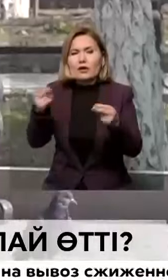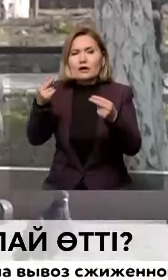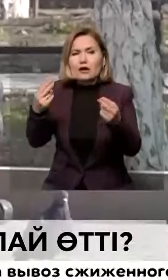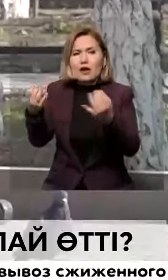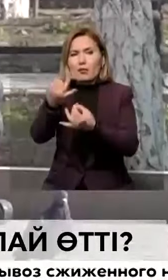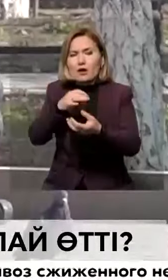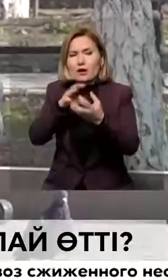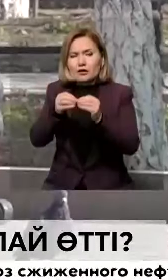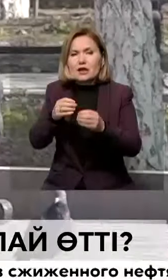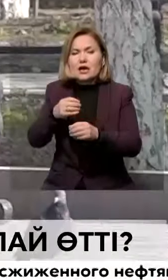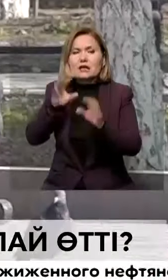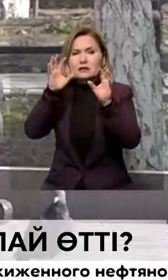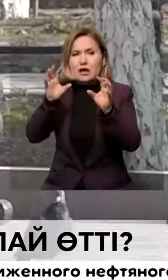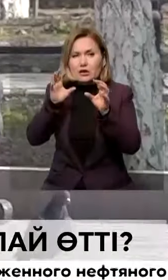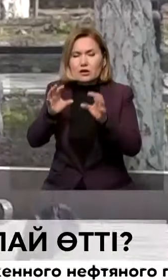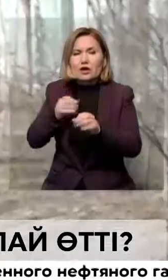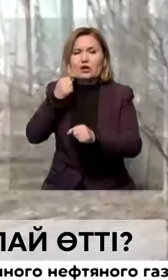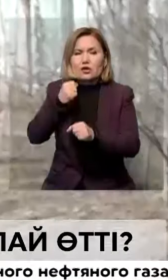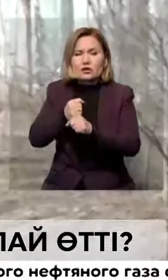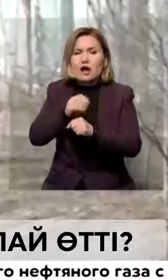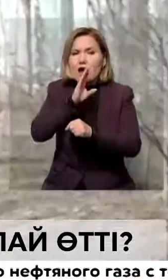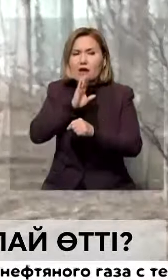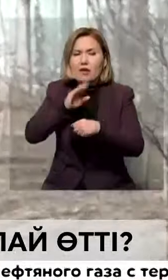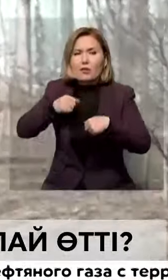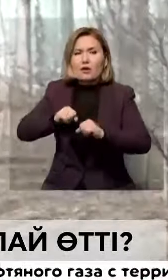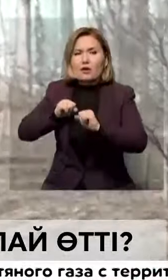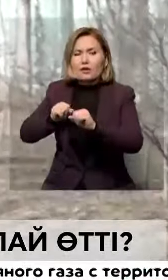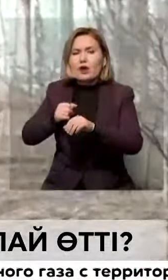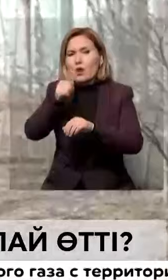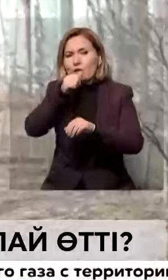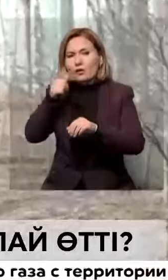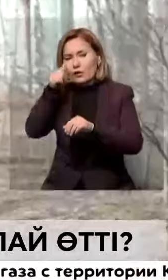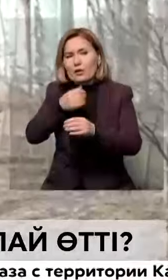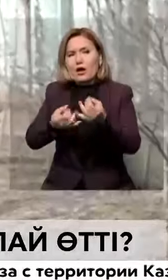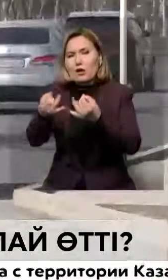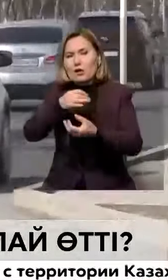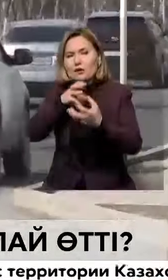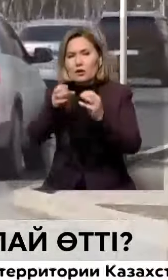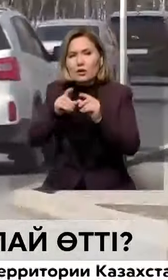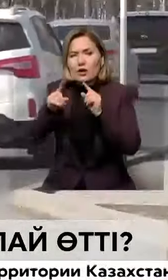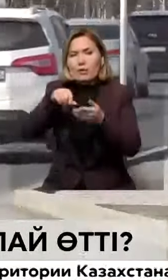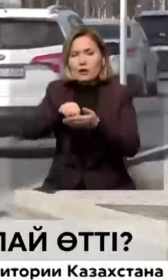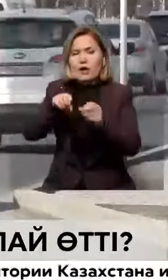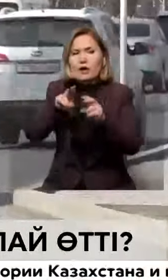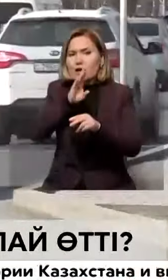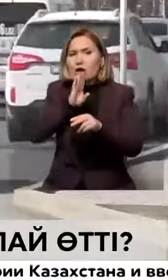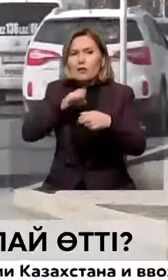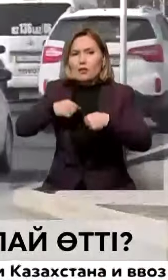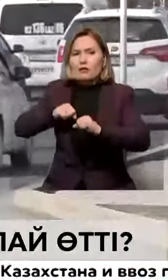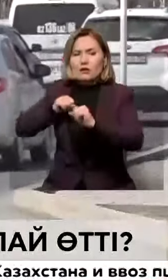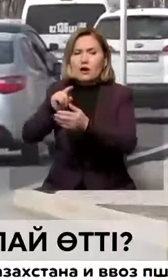талқыланды. Заңды күшейту, әйел теңдігі мәселесі айтылып, бұл былтырғы құрылтайда да көтерілген, енді биыл да қатысушылар айрықша мән беріп